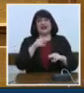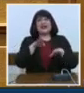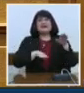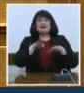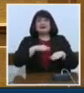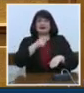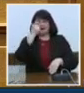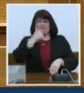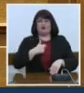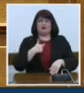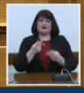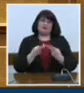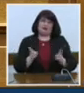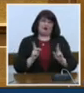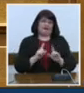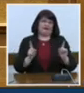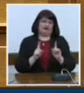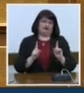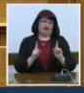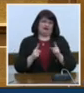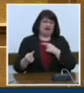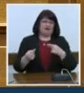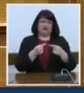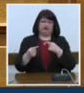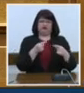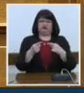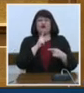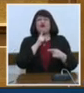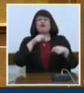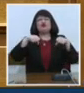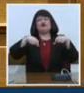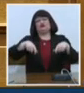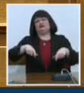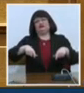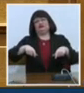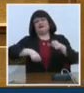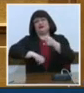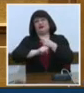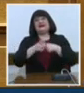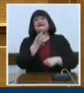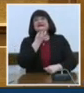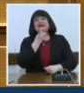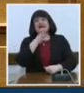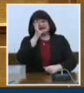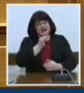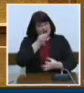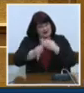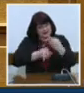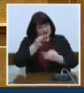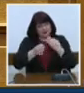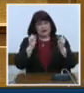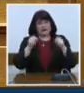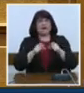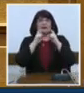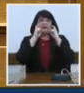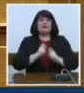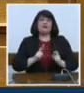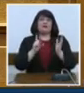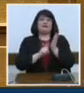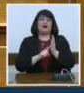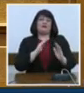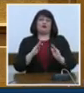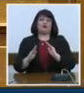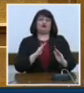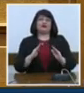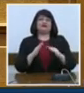το επιτρέψουμε. Θα πούμε σκληρές αλήθειες σήμερα, αλλά οφείλουμε να διαφυλάξουμε το επίπεδο